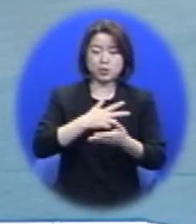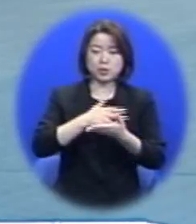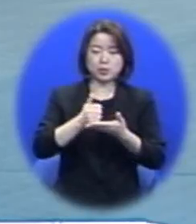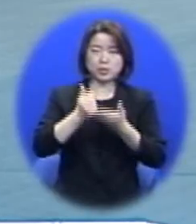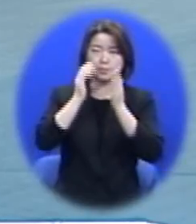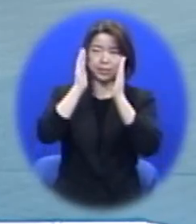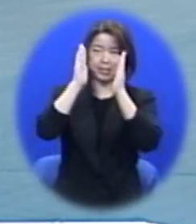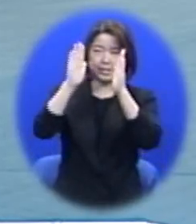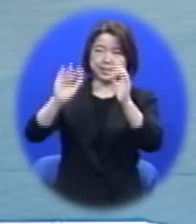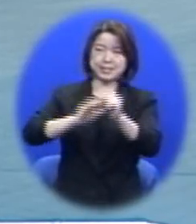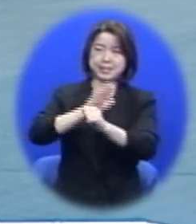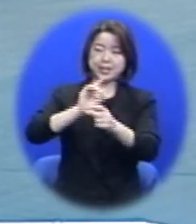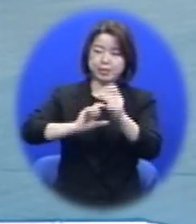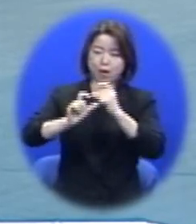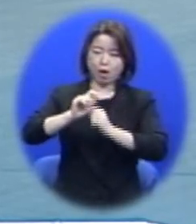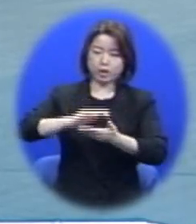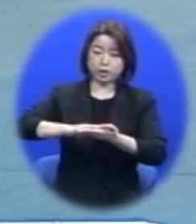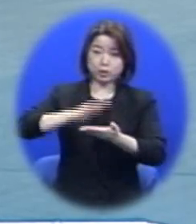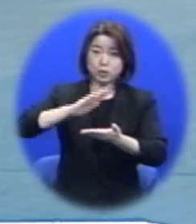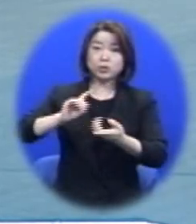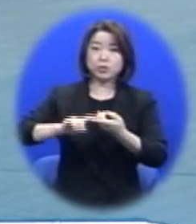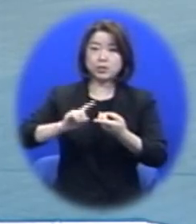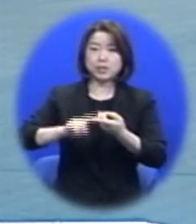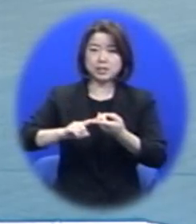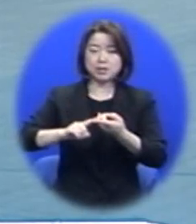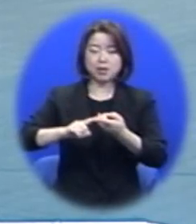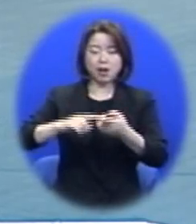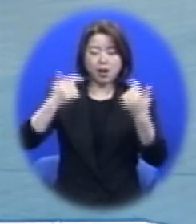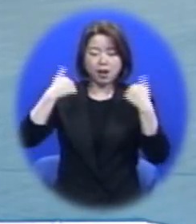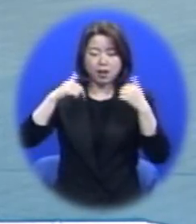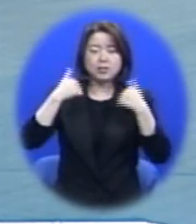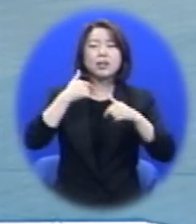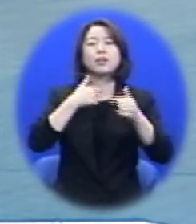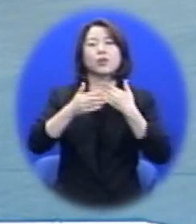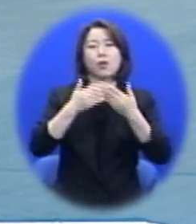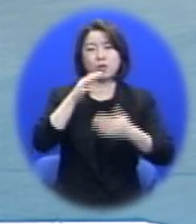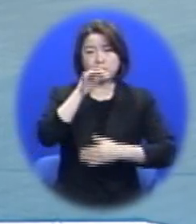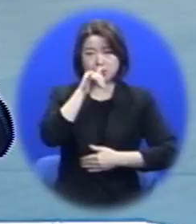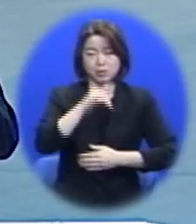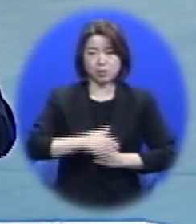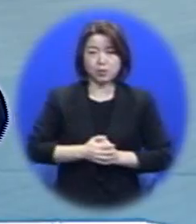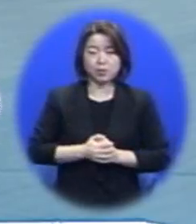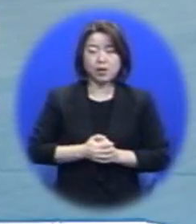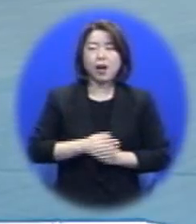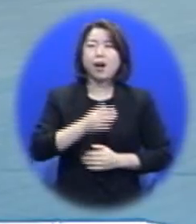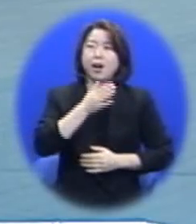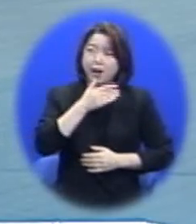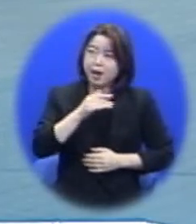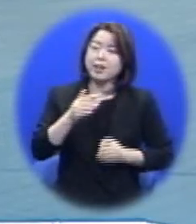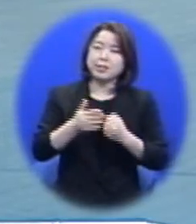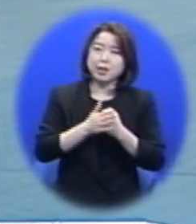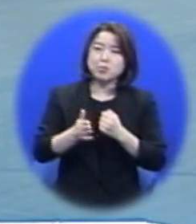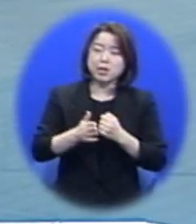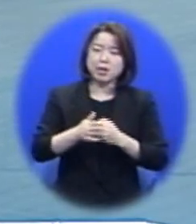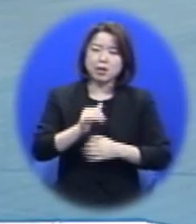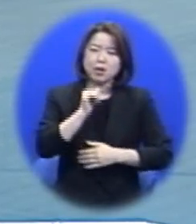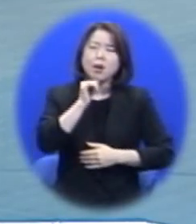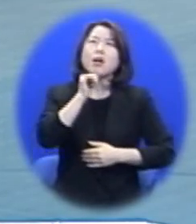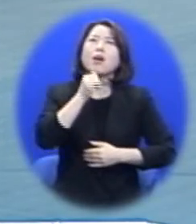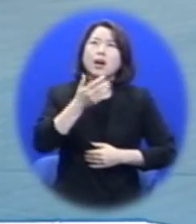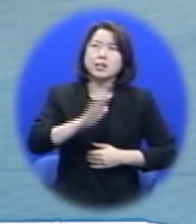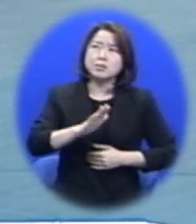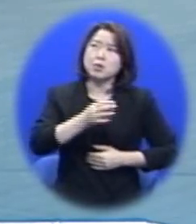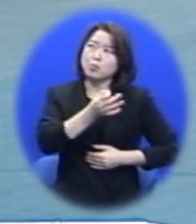사랑이 더 뜨거워졌던 일을 매번 경험합니다. 아, 그래서 궁핍한데 부유하다고 하신